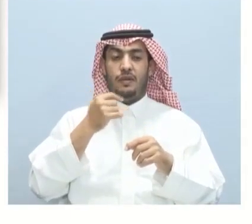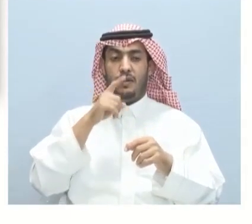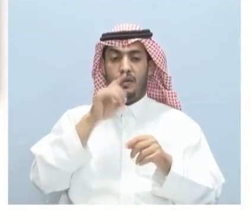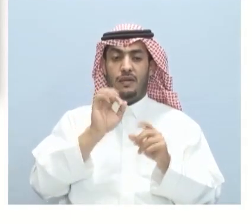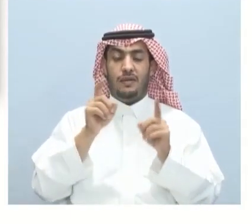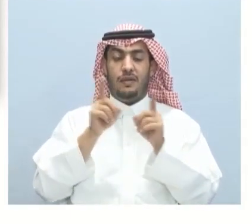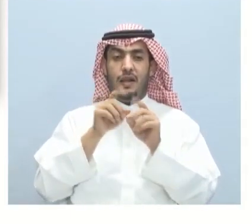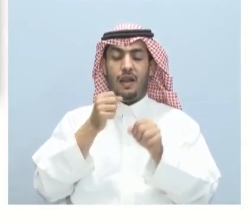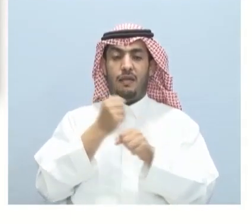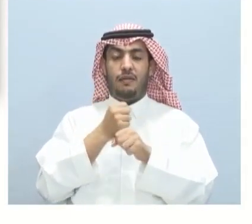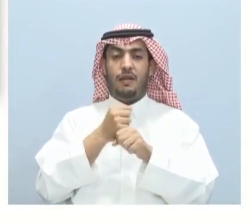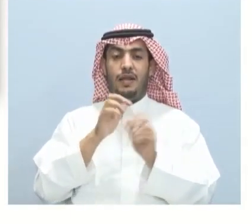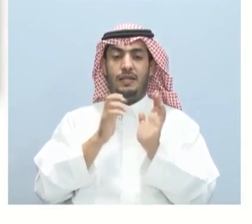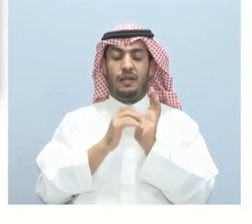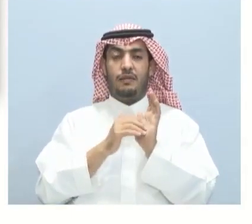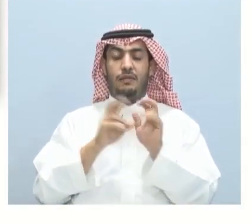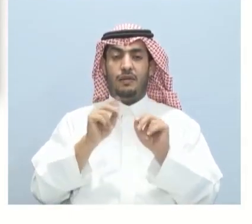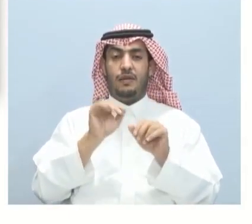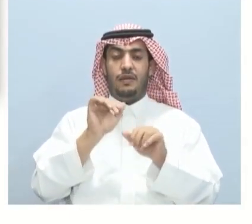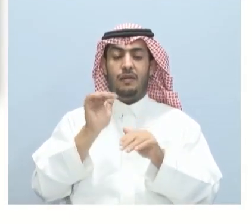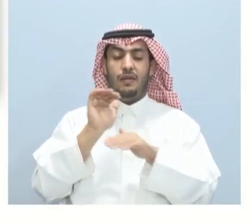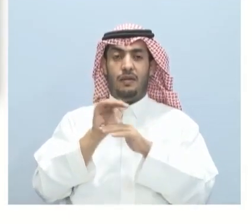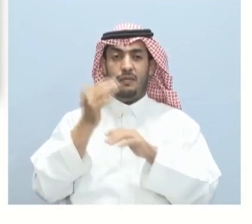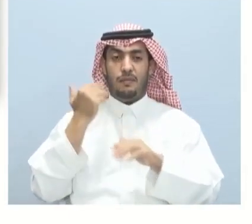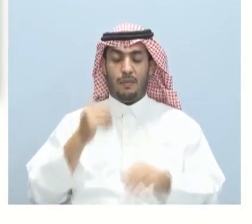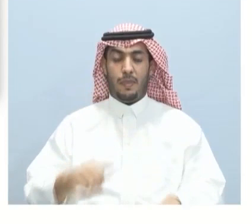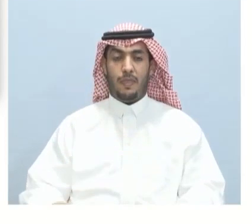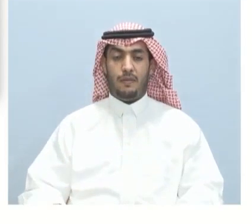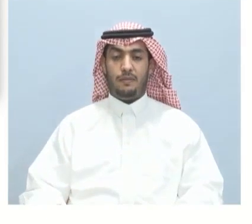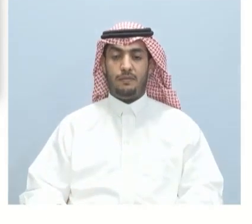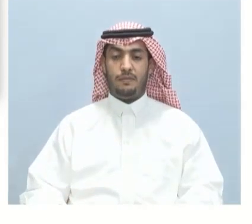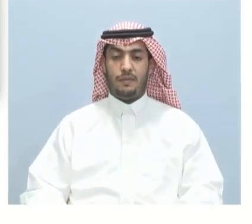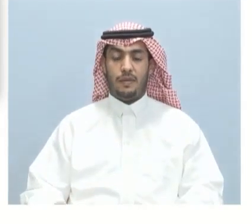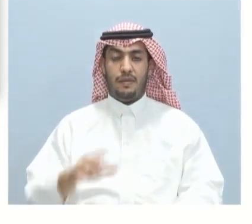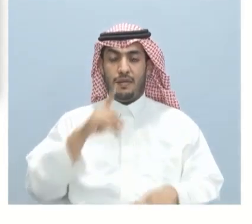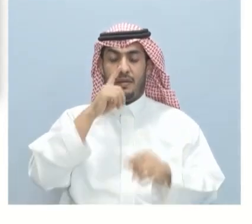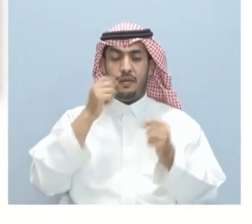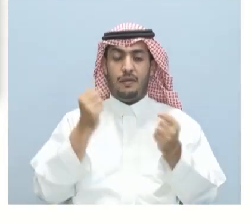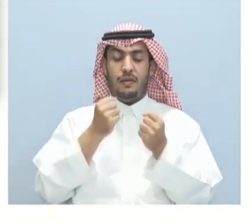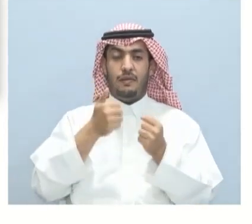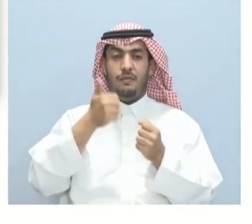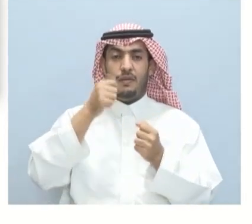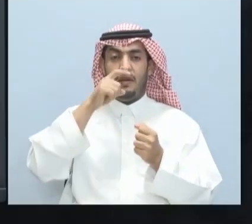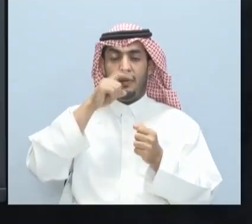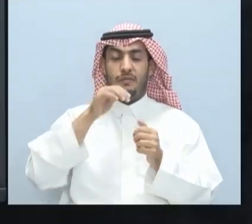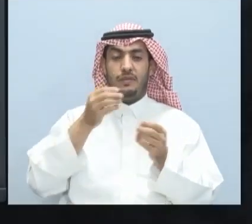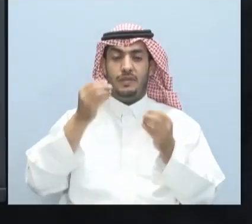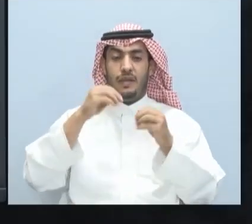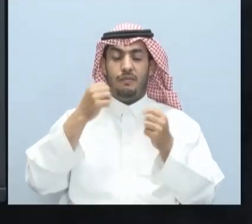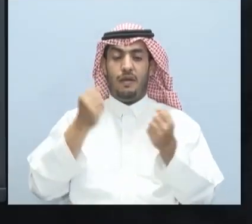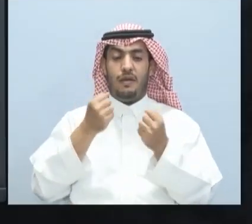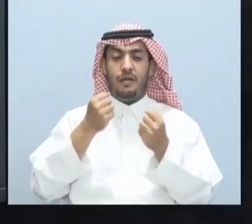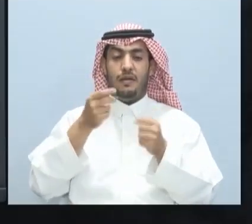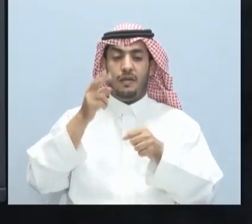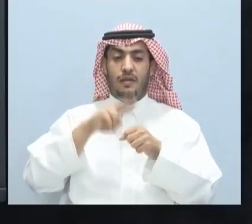تختصر العمليات الحسابيه مثل ما اختصرتها انا لانه لدينا المهاره انت تحتاج ان تبني مهاره